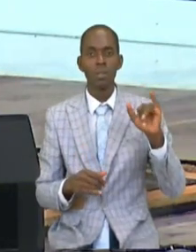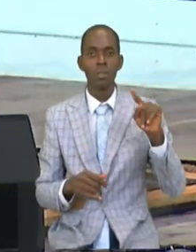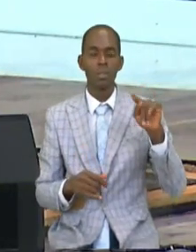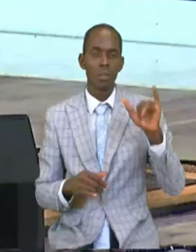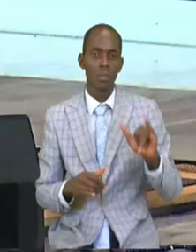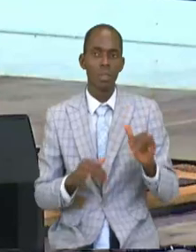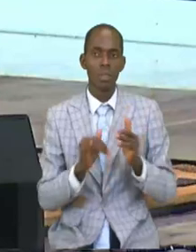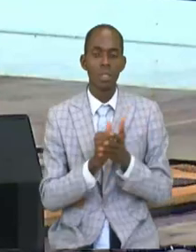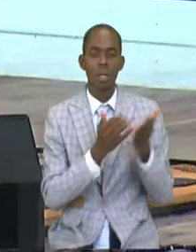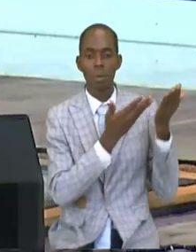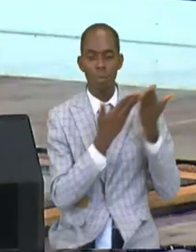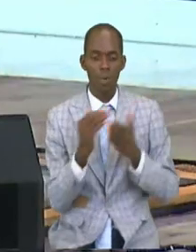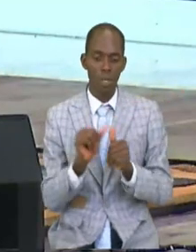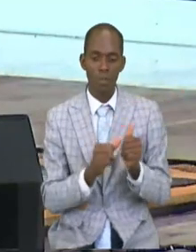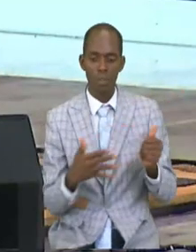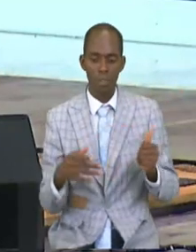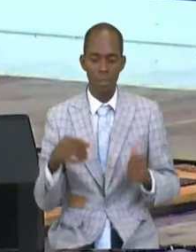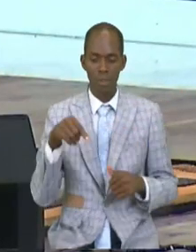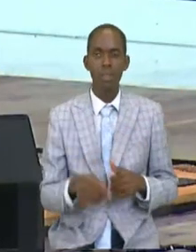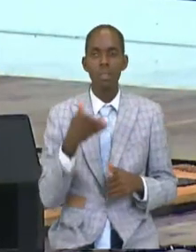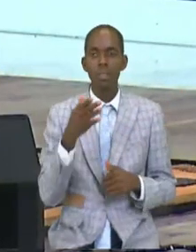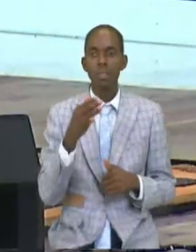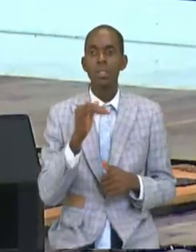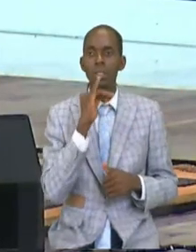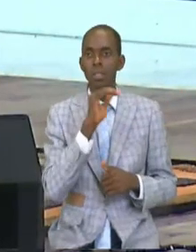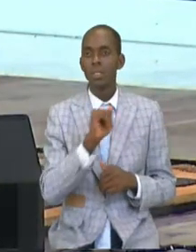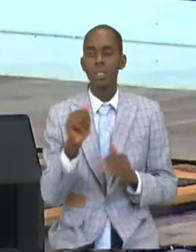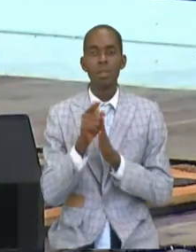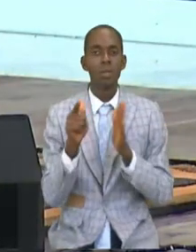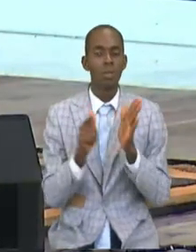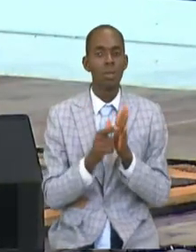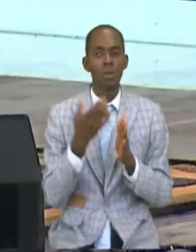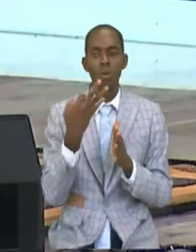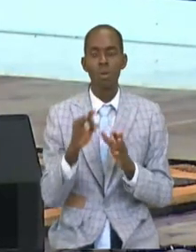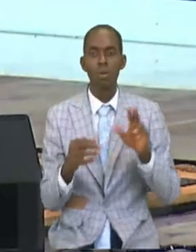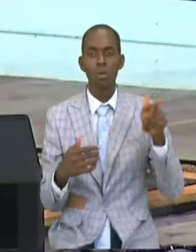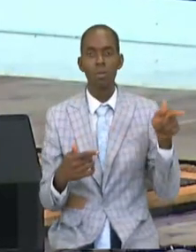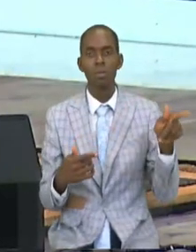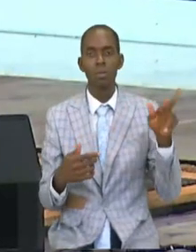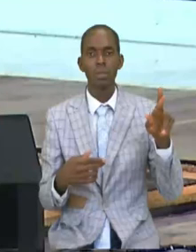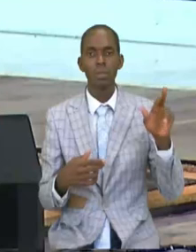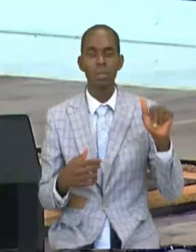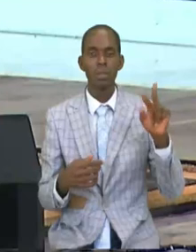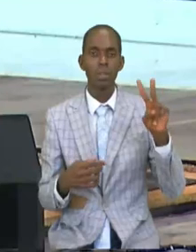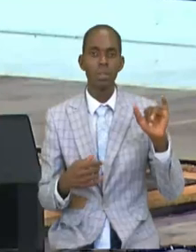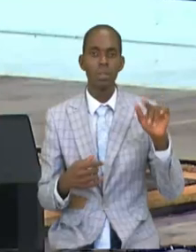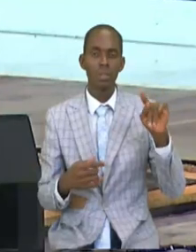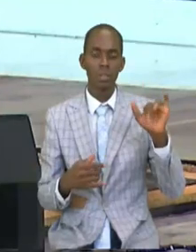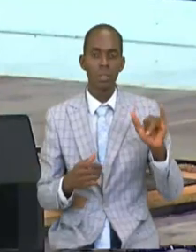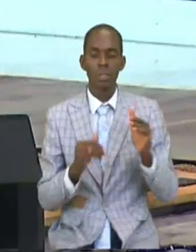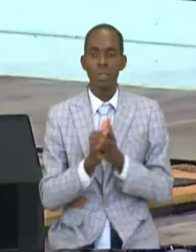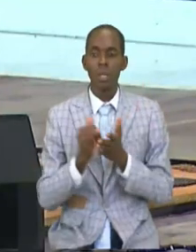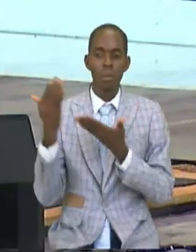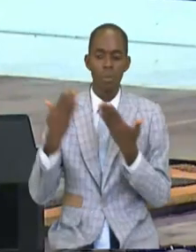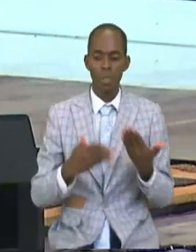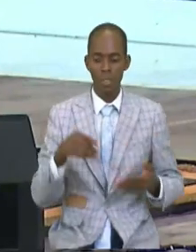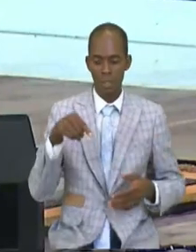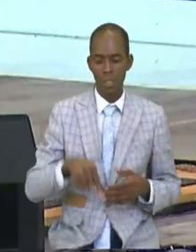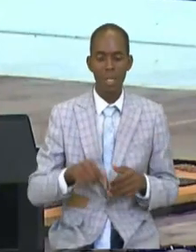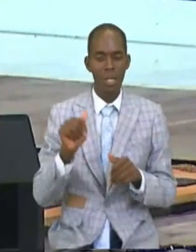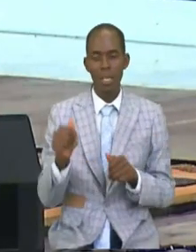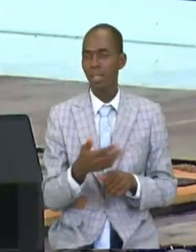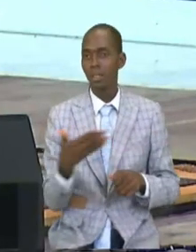fait tirer tout le monde vers le bas. Il y a la loi de gravité qui attire tout objet vers